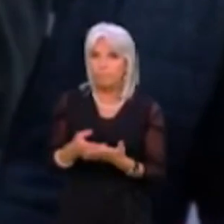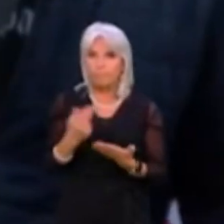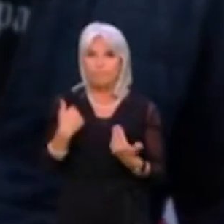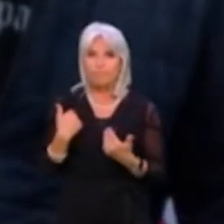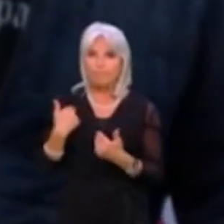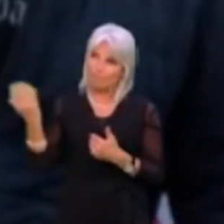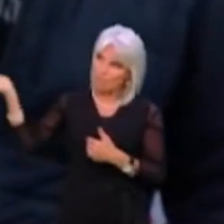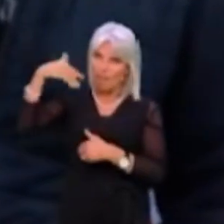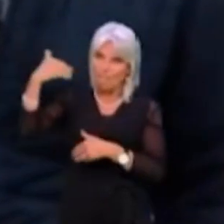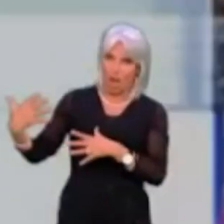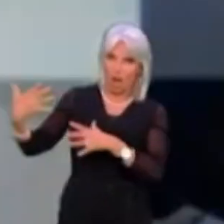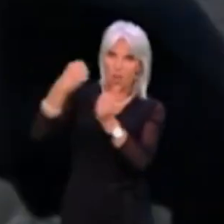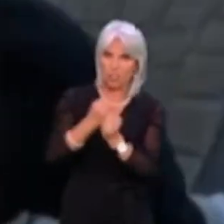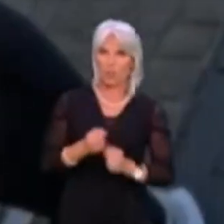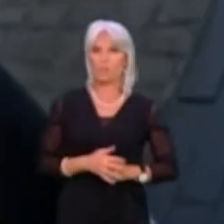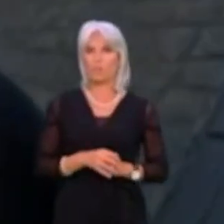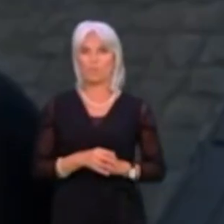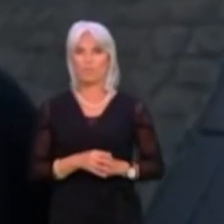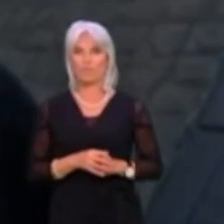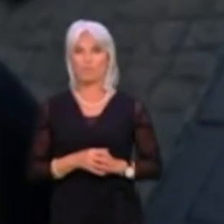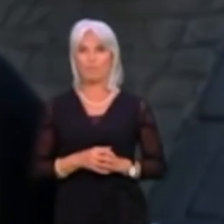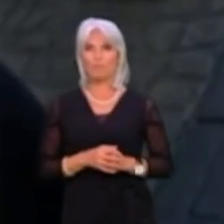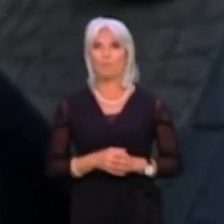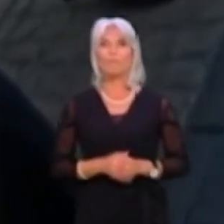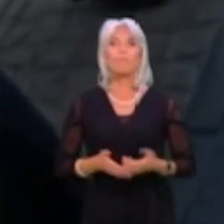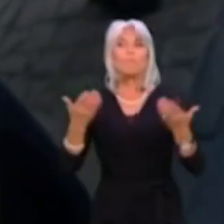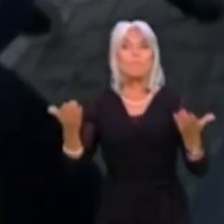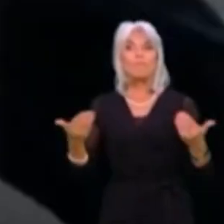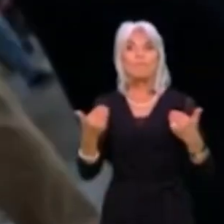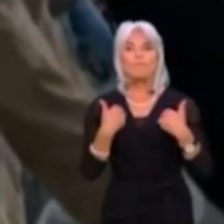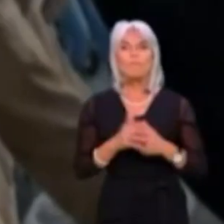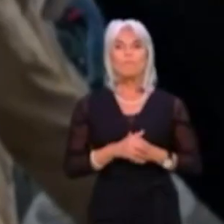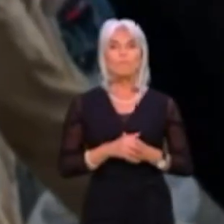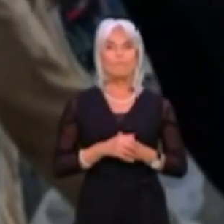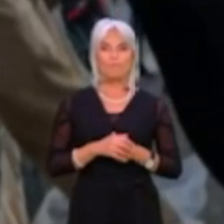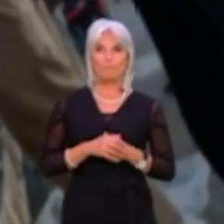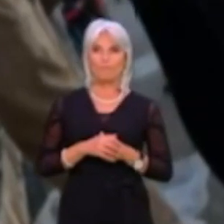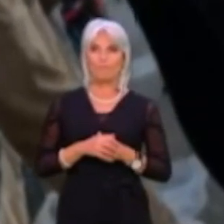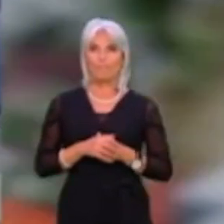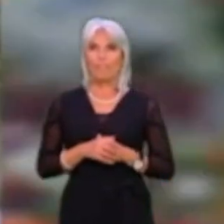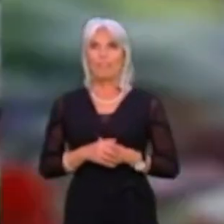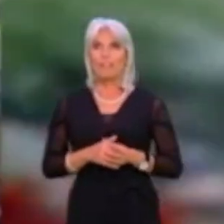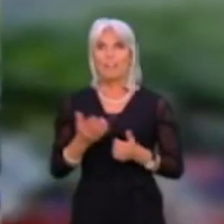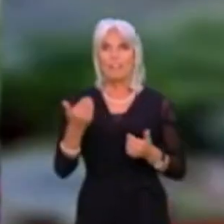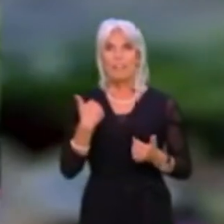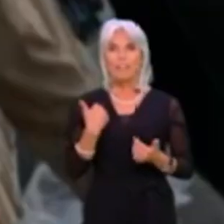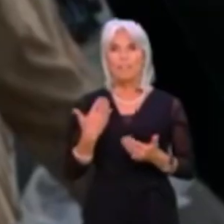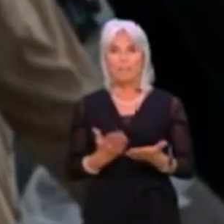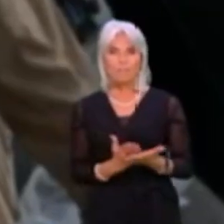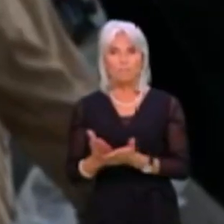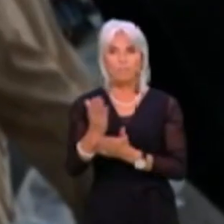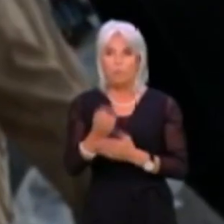viens, on va ensemble. C'est l'anniversaire de ma maman aujourd'hui. Et donc j'aimerais bien lui faire un petit